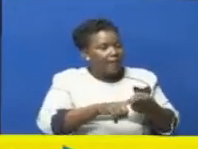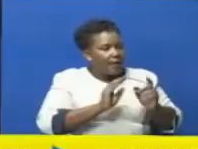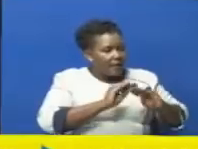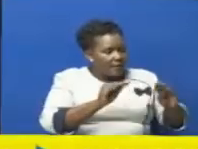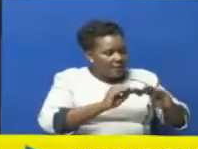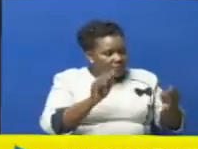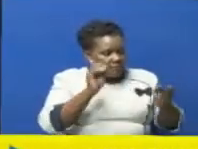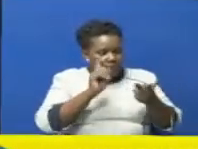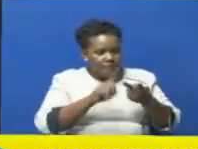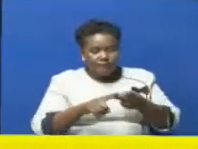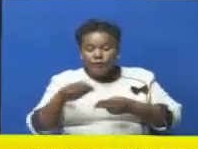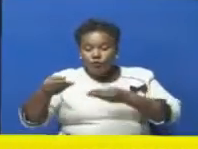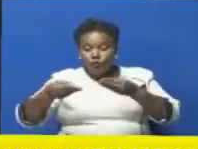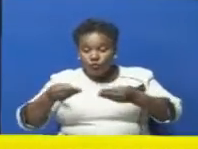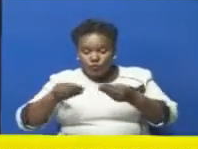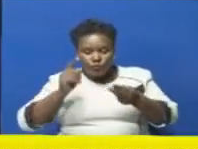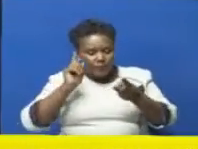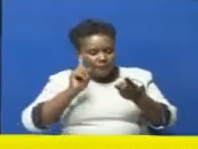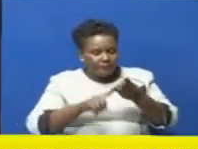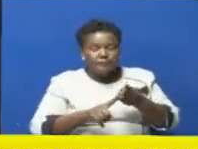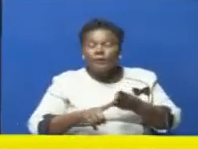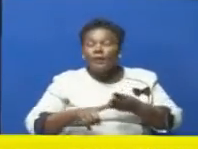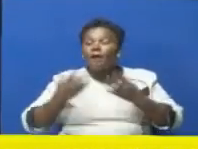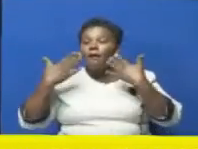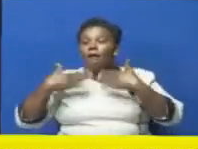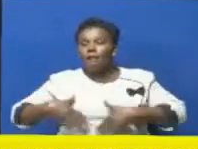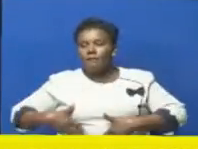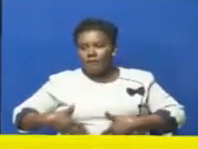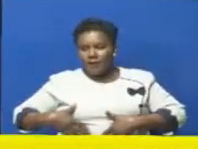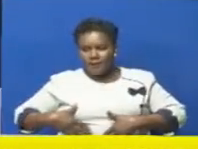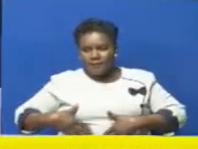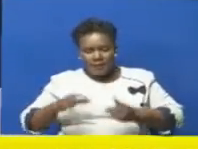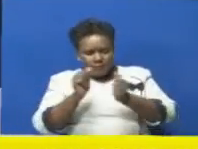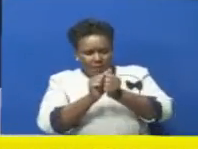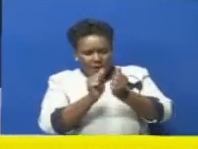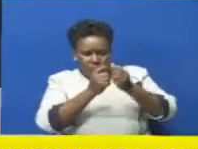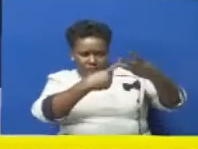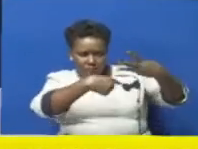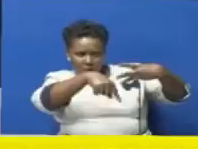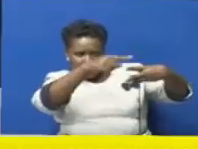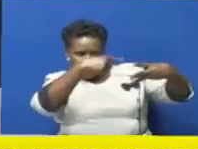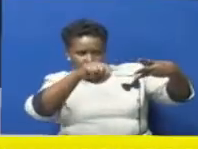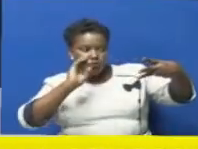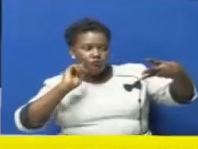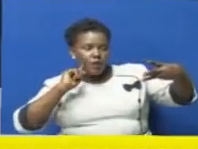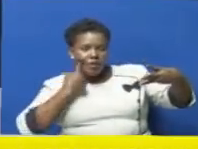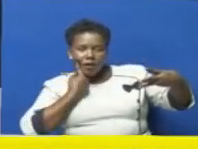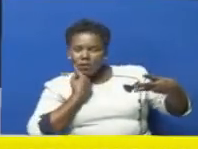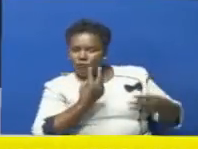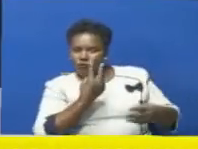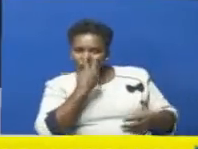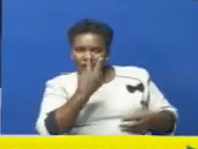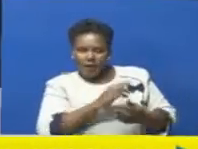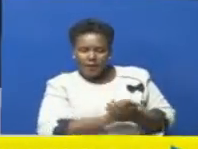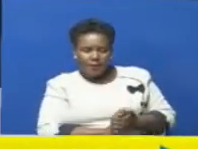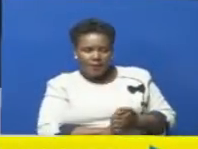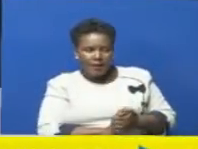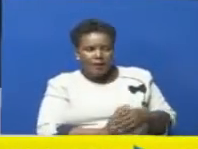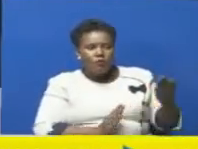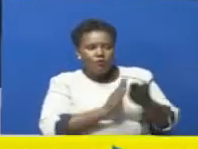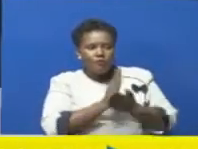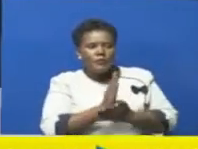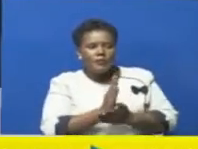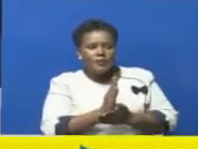uchumi, katika mawanja ya afya. Hayo yote ilikuwa tunayazungumza kupitia maelekezo ya Mtume wetu Muhammad sallallahu alaihi